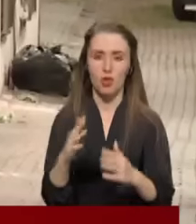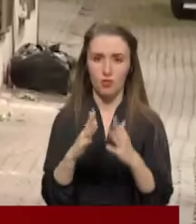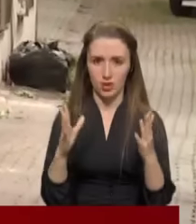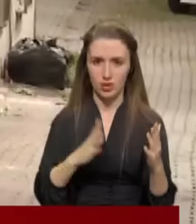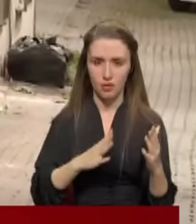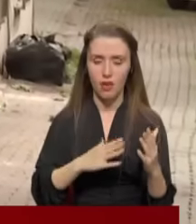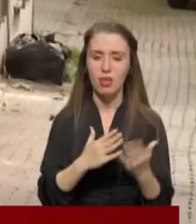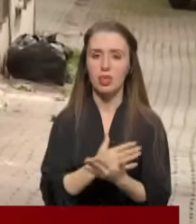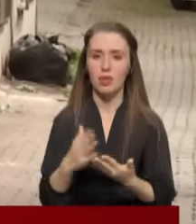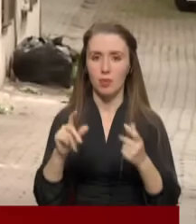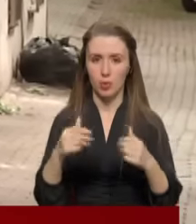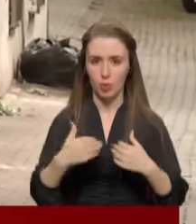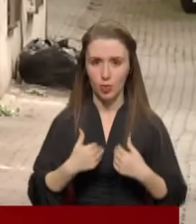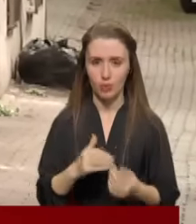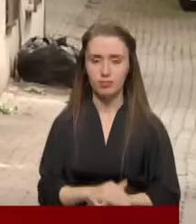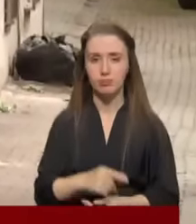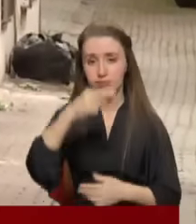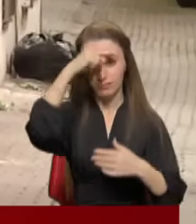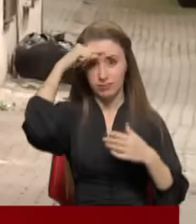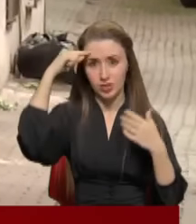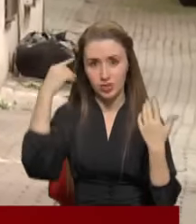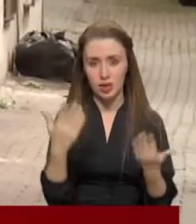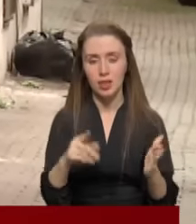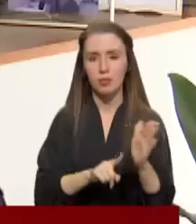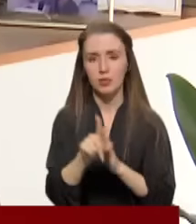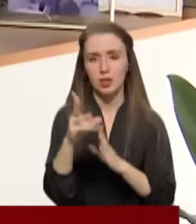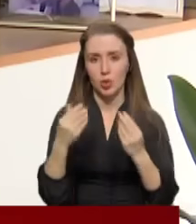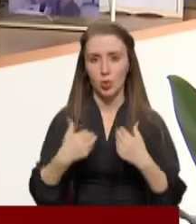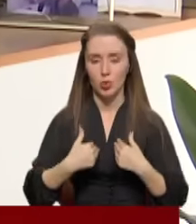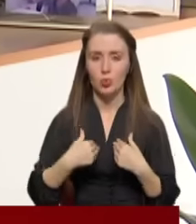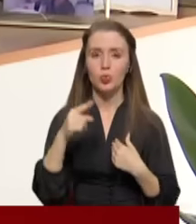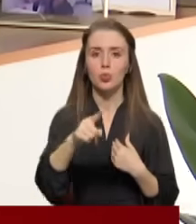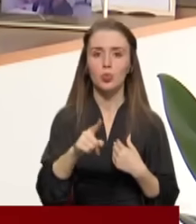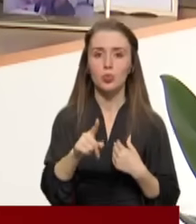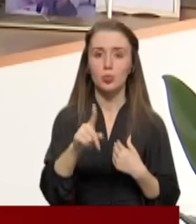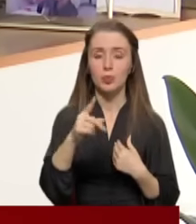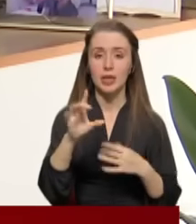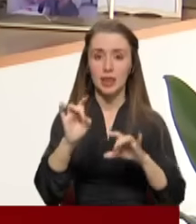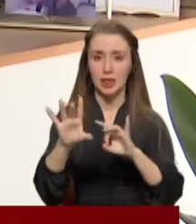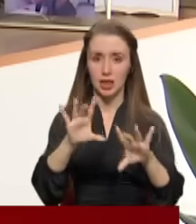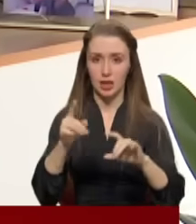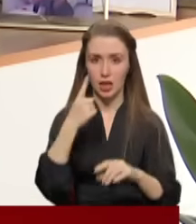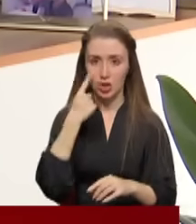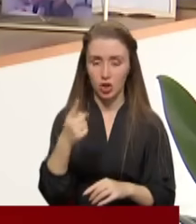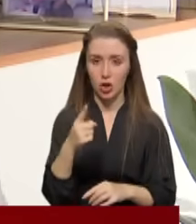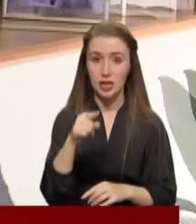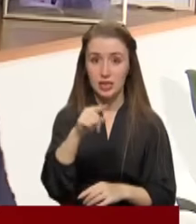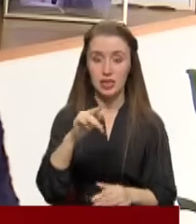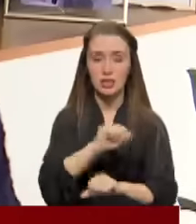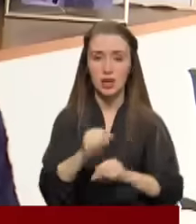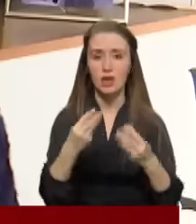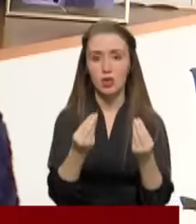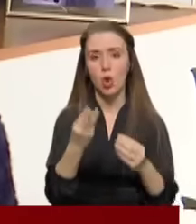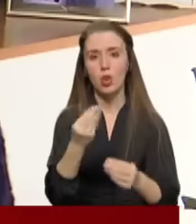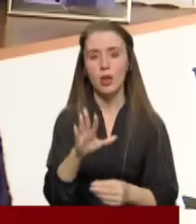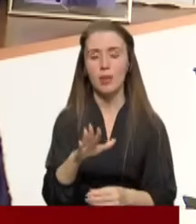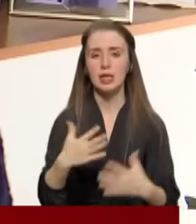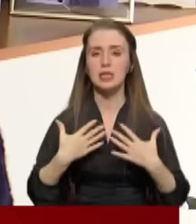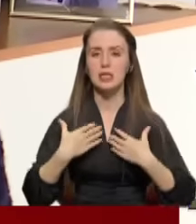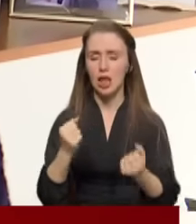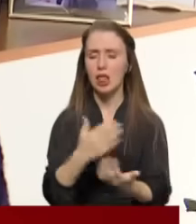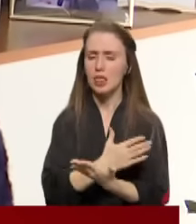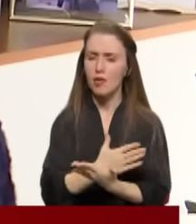Devam ediyorum. İnşallah başarılı olurum. Yaptığınız bir diyet diyetini size ödetir. Sağlıklı,